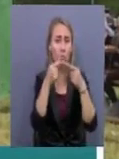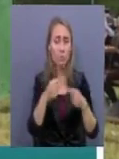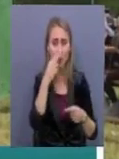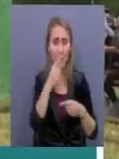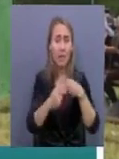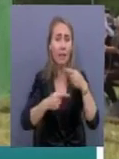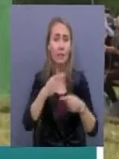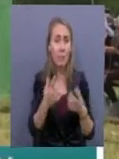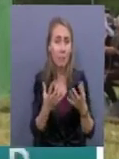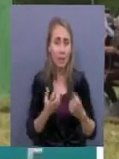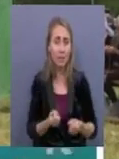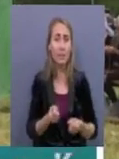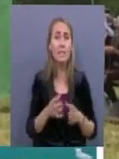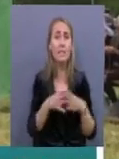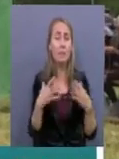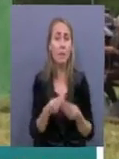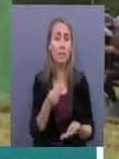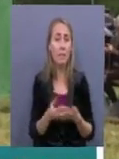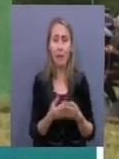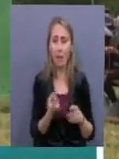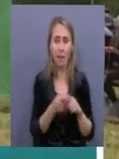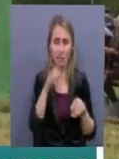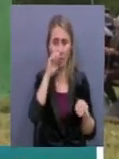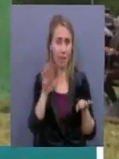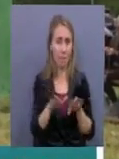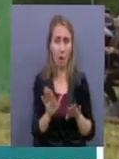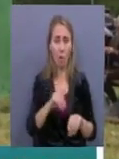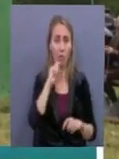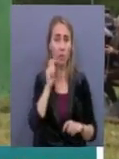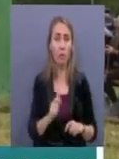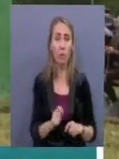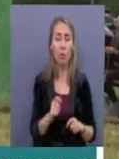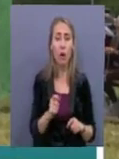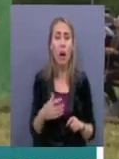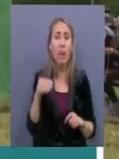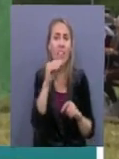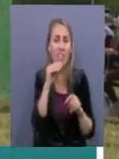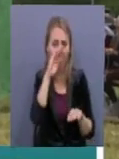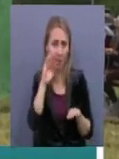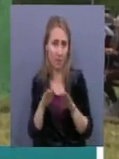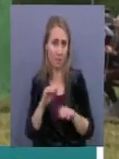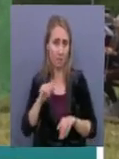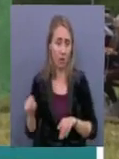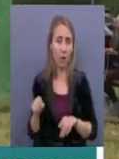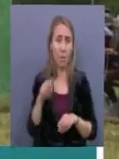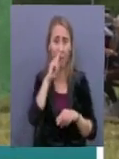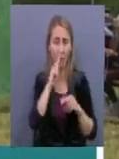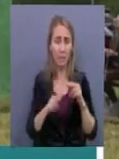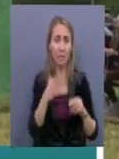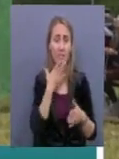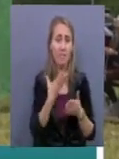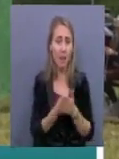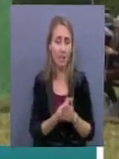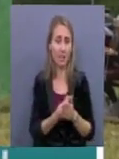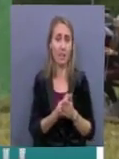мәдениетін сақтаған ел. Бұл тұрғыдан Украинаға мүлдем ұқсамайды. Себебі Украина еуропалық бағытта дамып, ұлттық қасиеттерінен алшақтап кетті. Сондықтан